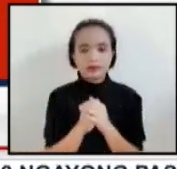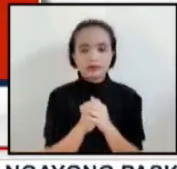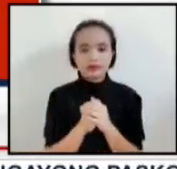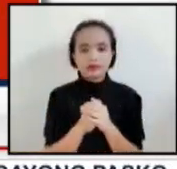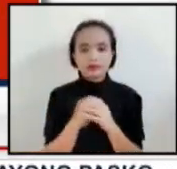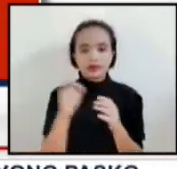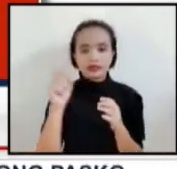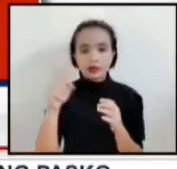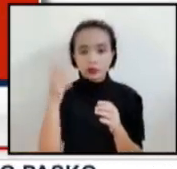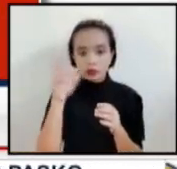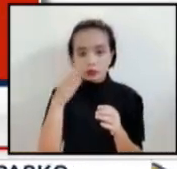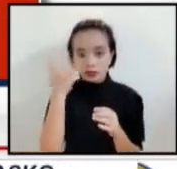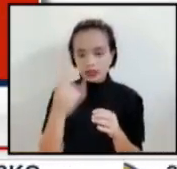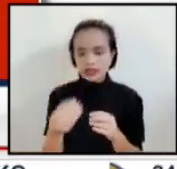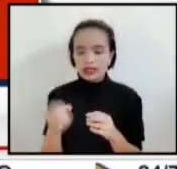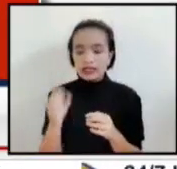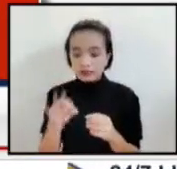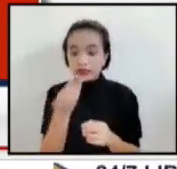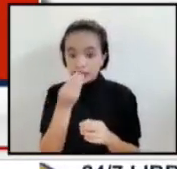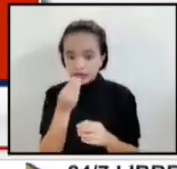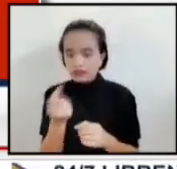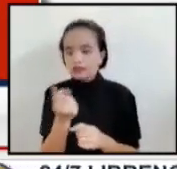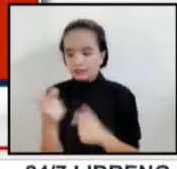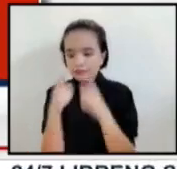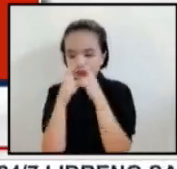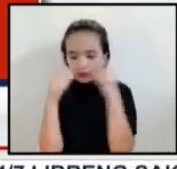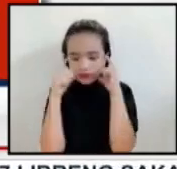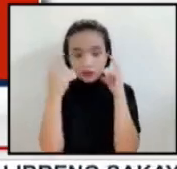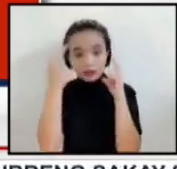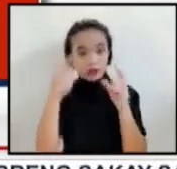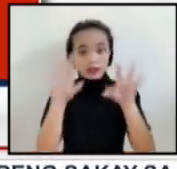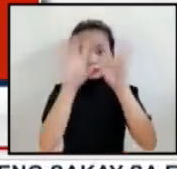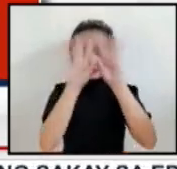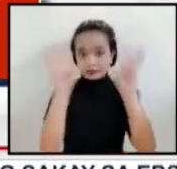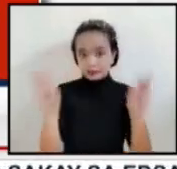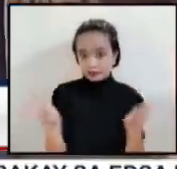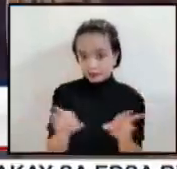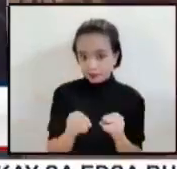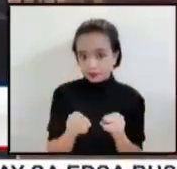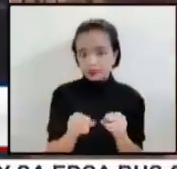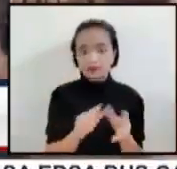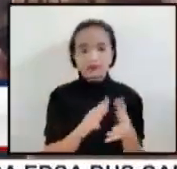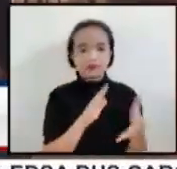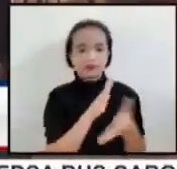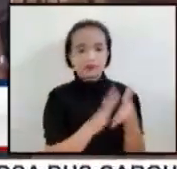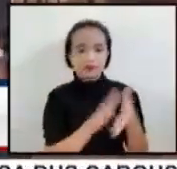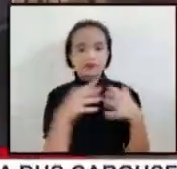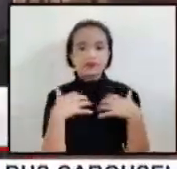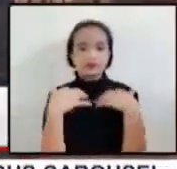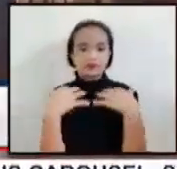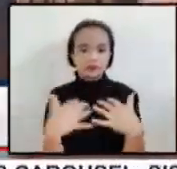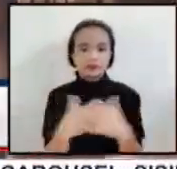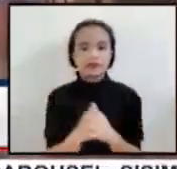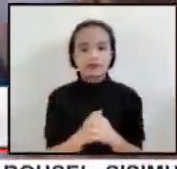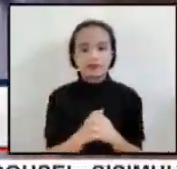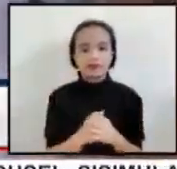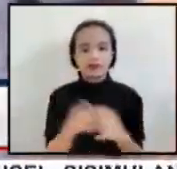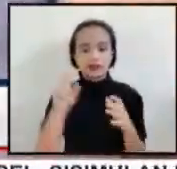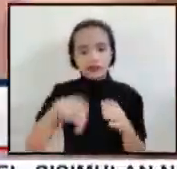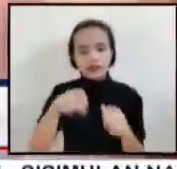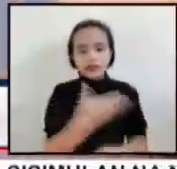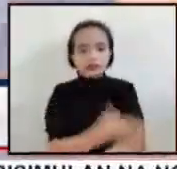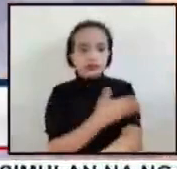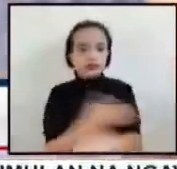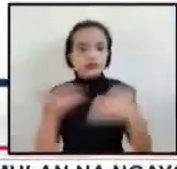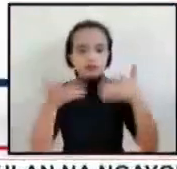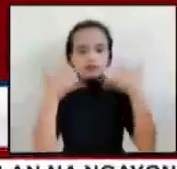they're eating, no, for Christmas gatherings, no, then we need to improve ventilation. Pinag-iingat din ng DOH ang publiko laban sa iba pang